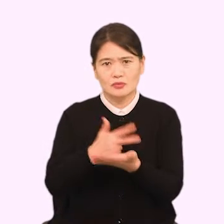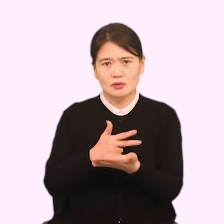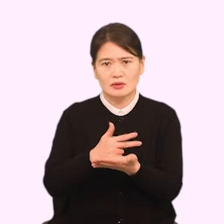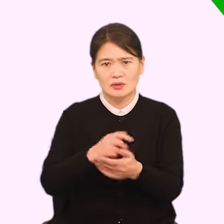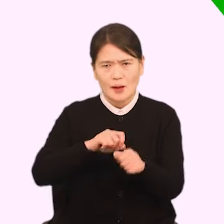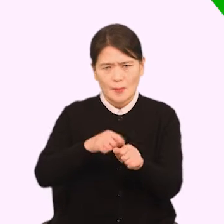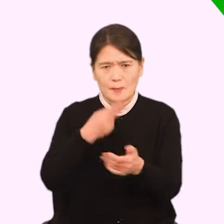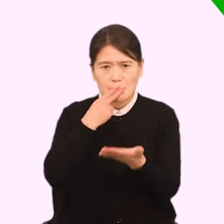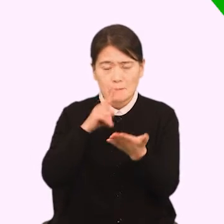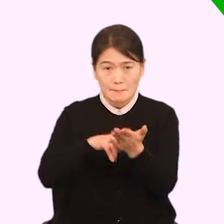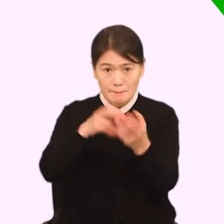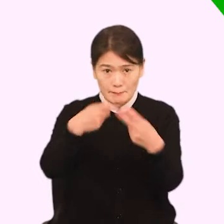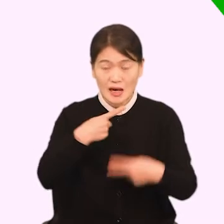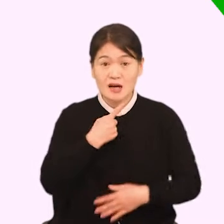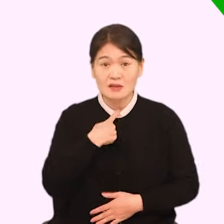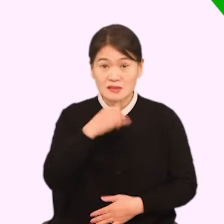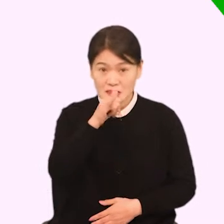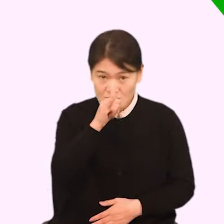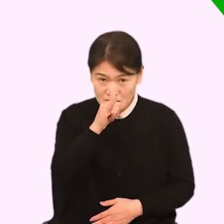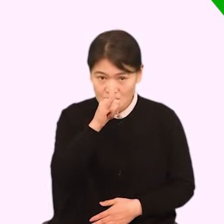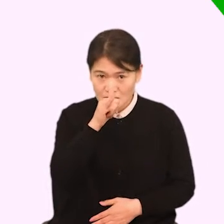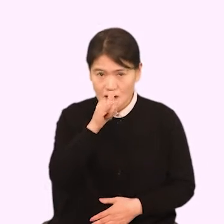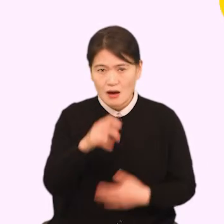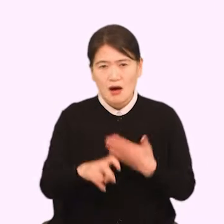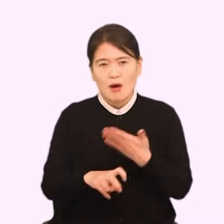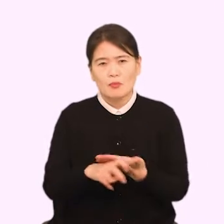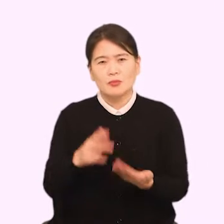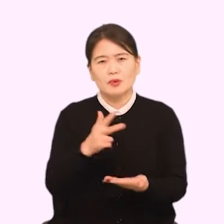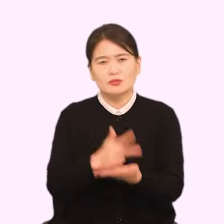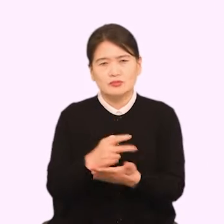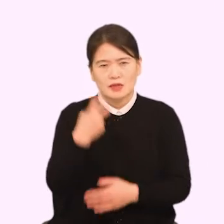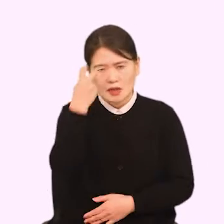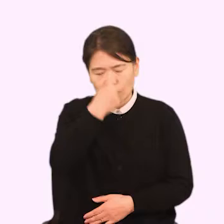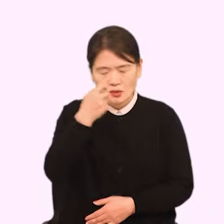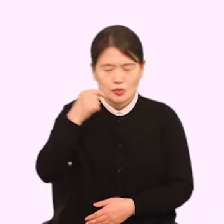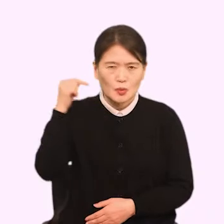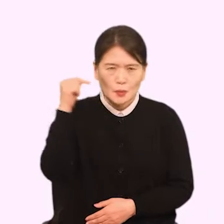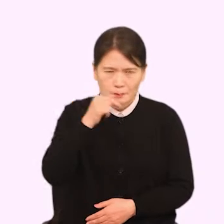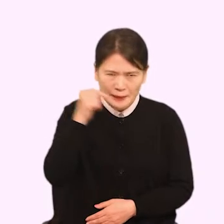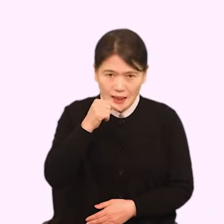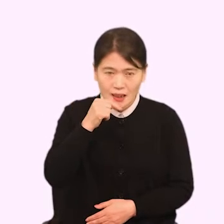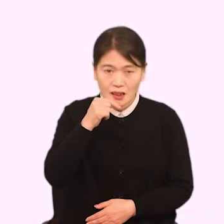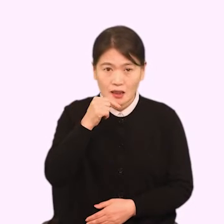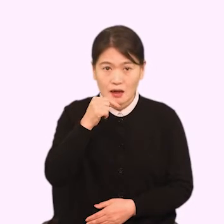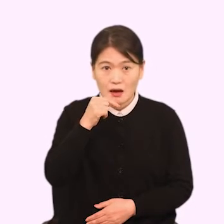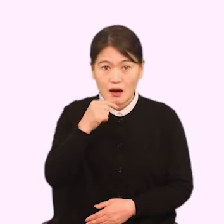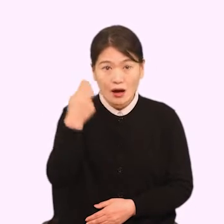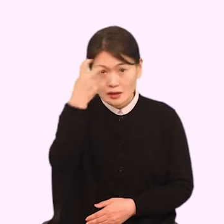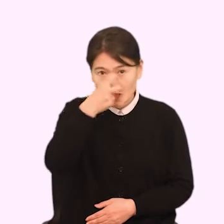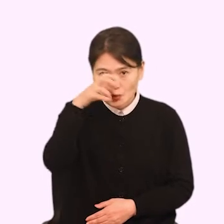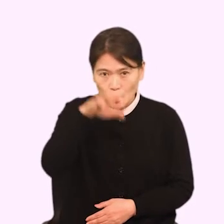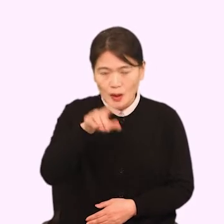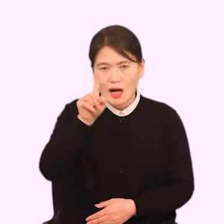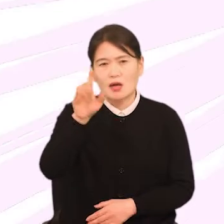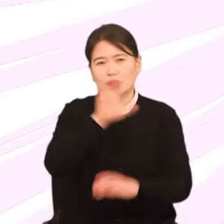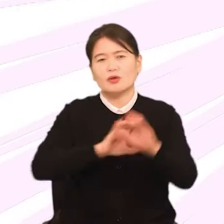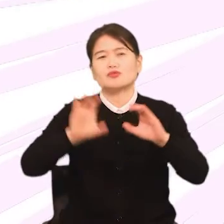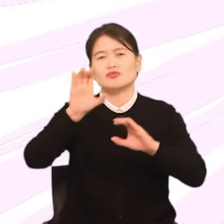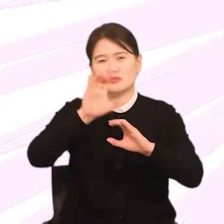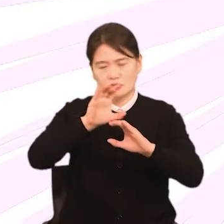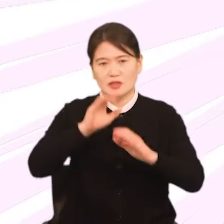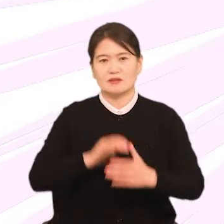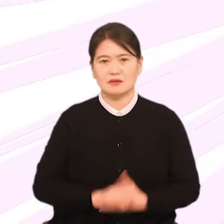잠깐만 됐는데 딱지가 날아온 경험 있으신가요? 요즘 불법 주정차 단속이 강화됐는데요. 이번에 한 곳이